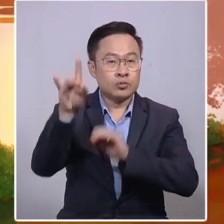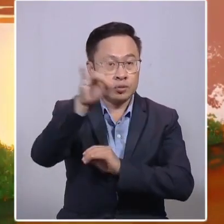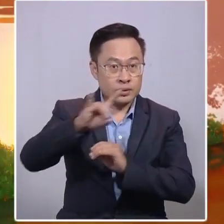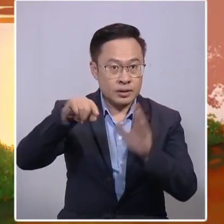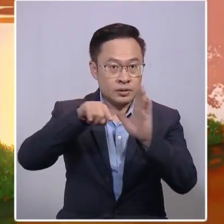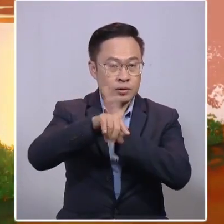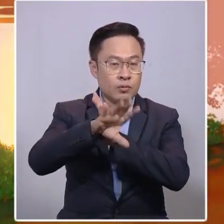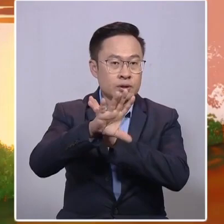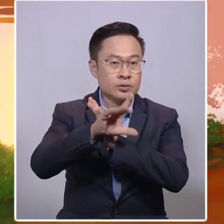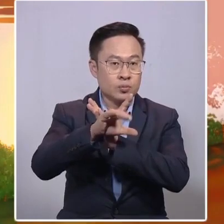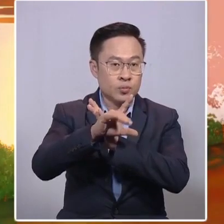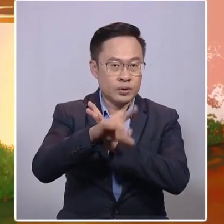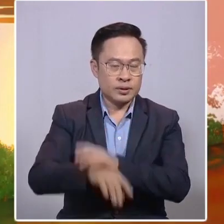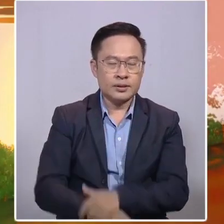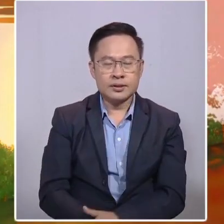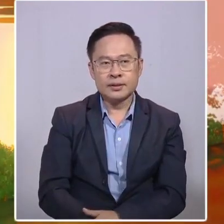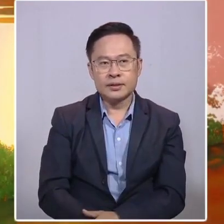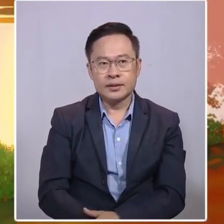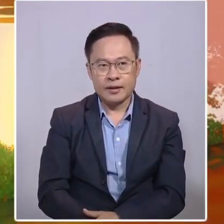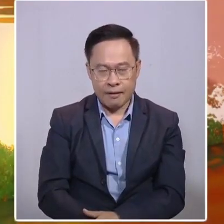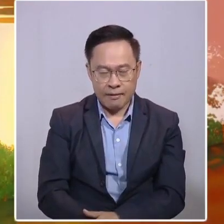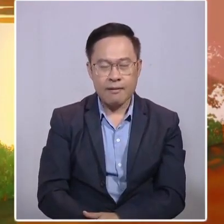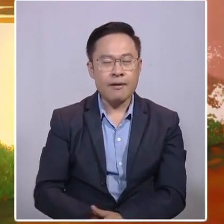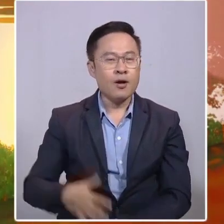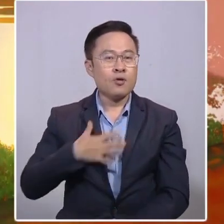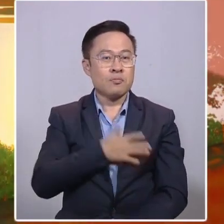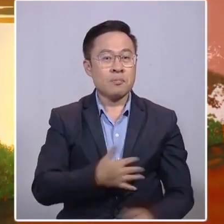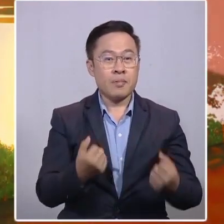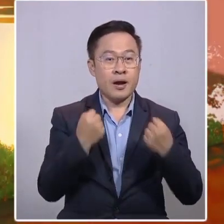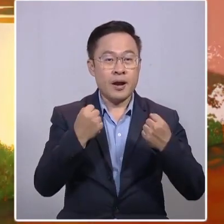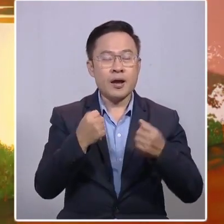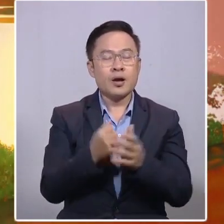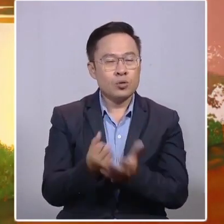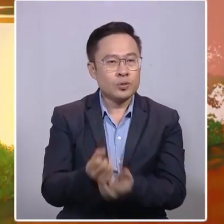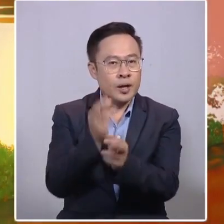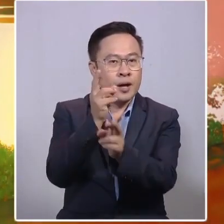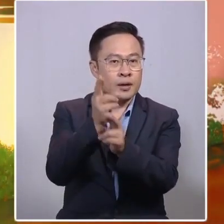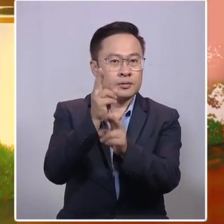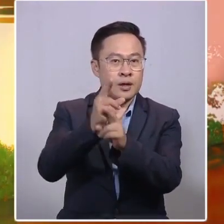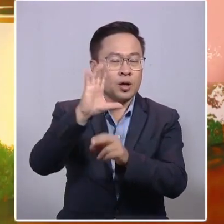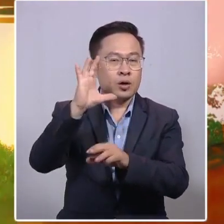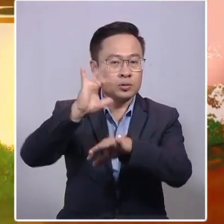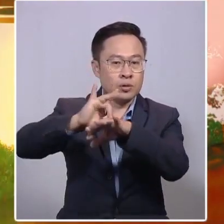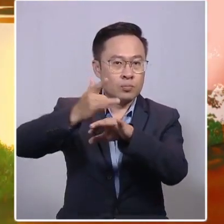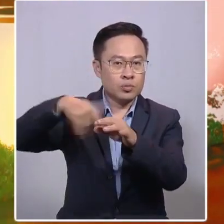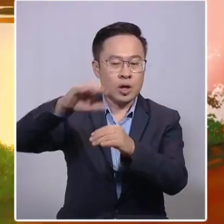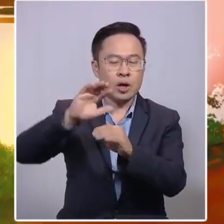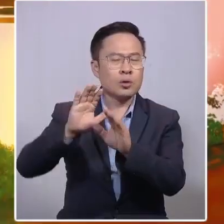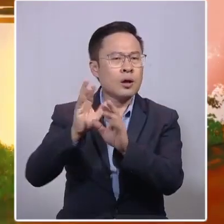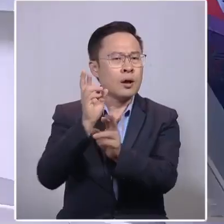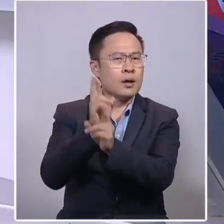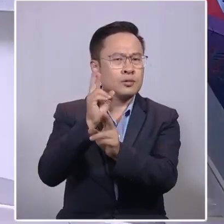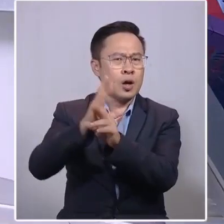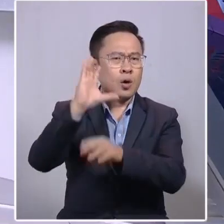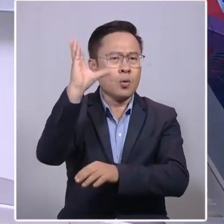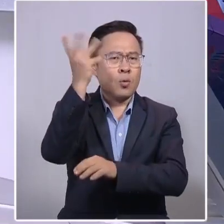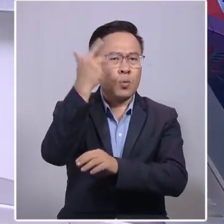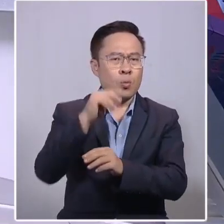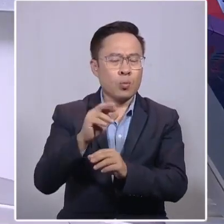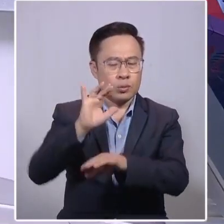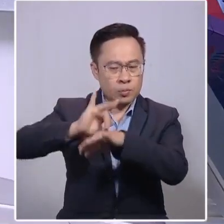ชลบุรีนะครับได้ทั้งสุขภาพแล้วก็ได้รักโลกกันด้วยนะคะแล้วก็ได้เสื้อสวยๆแบบเรา 2คนด้วยนะใช่เสื้อของคุณนี่เป็นของจังหวัด